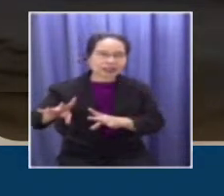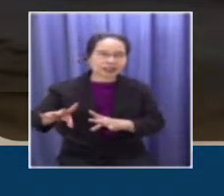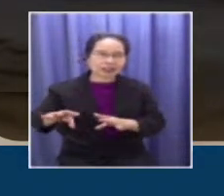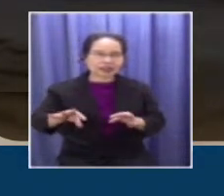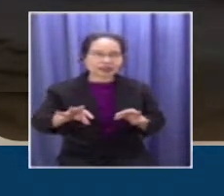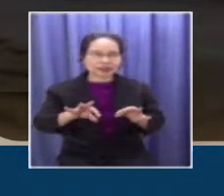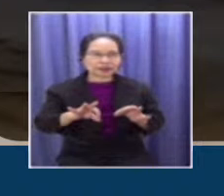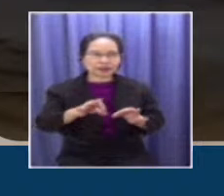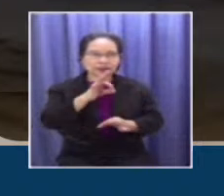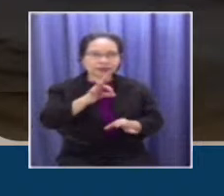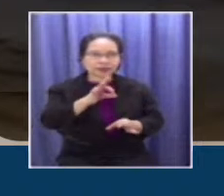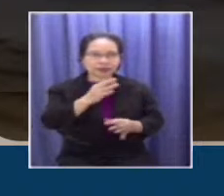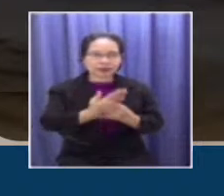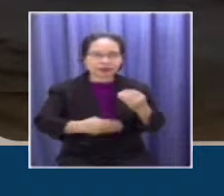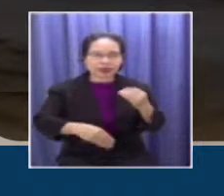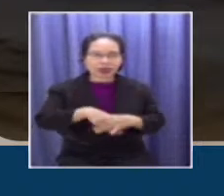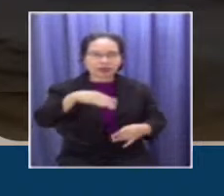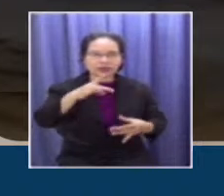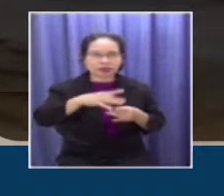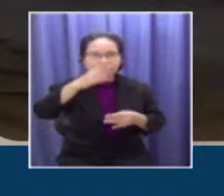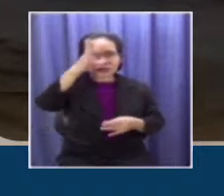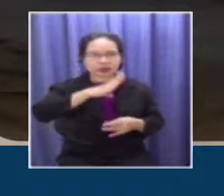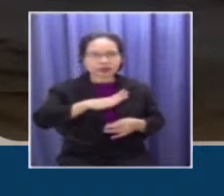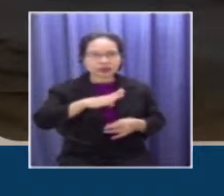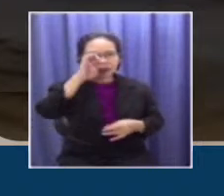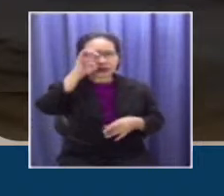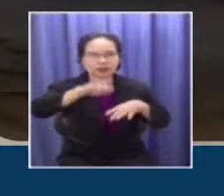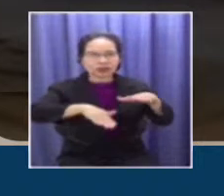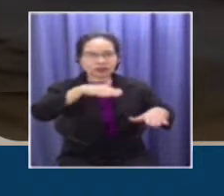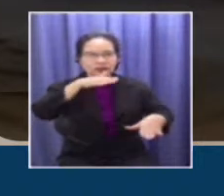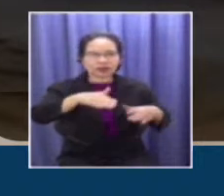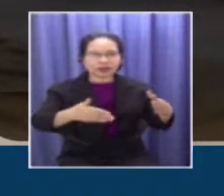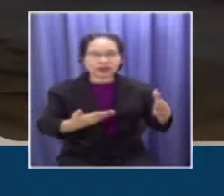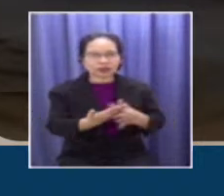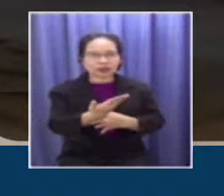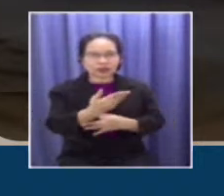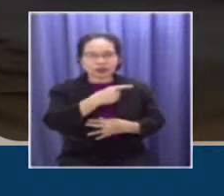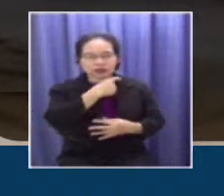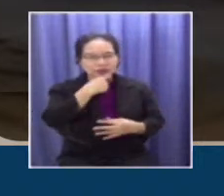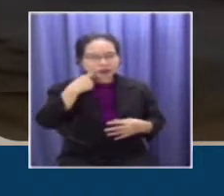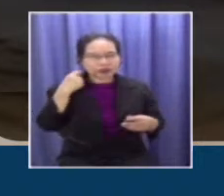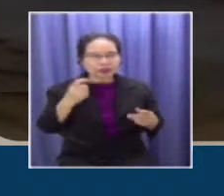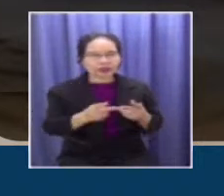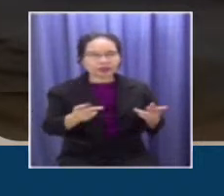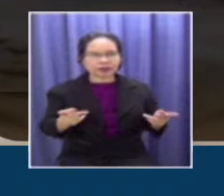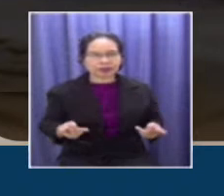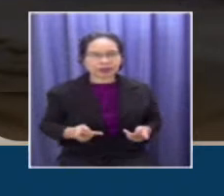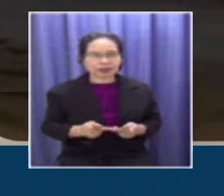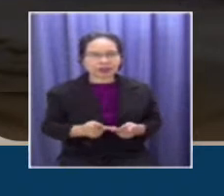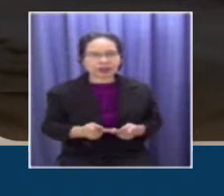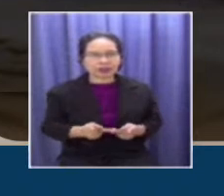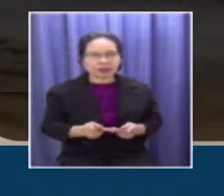nipa mu a okokyene akɔreyɛ so na wɔhwehwɛ wɔ home na wonya bi